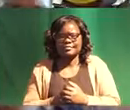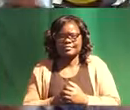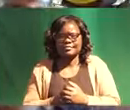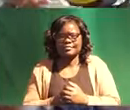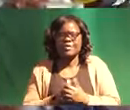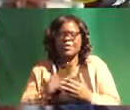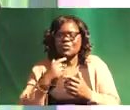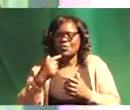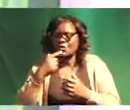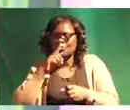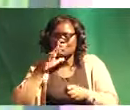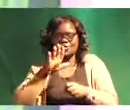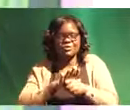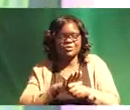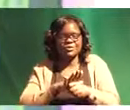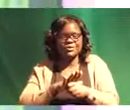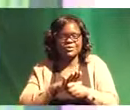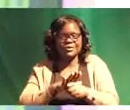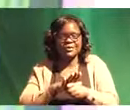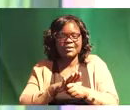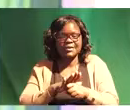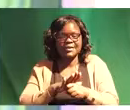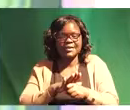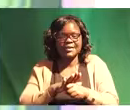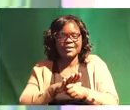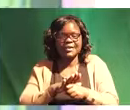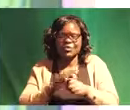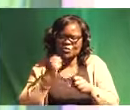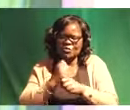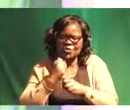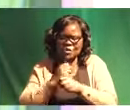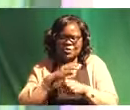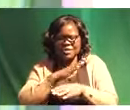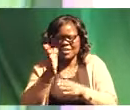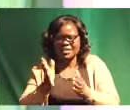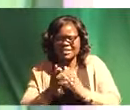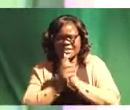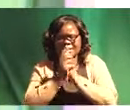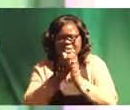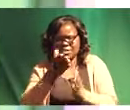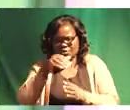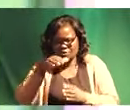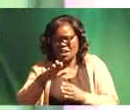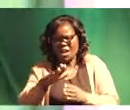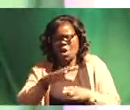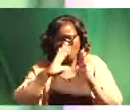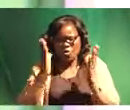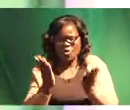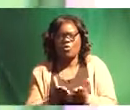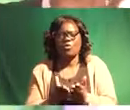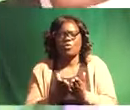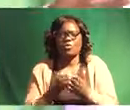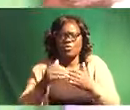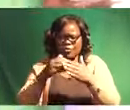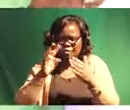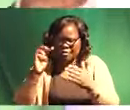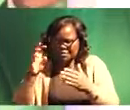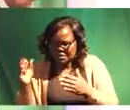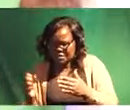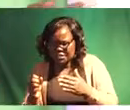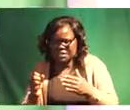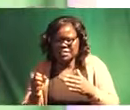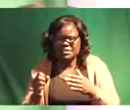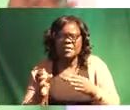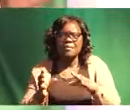Mimi nataka niwahakikishie, mimi nitafanya kazi na hawa viongozi wenu wote, kutoka MCA,